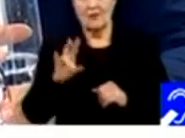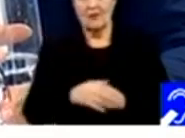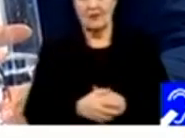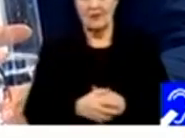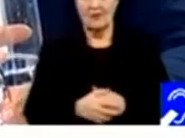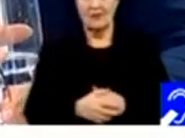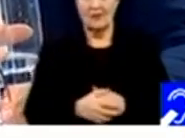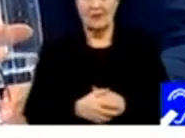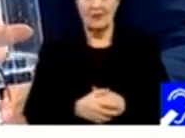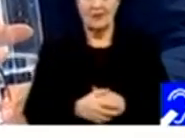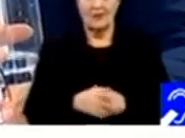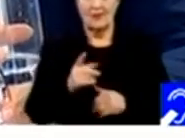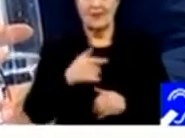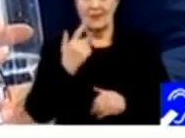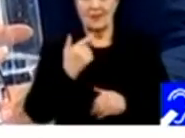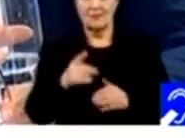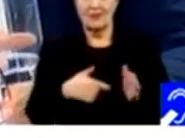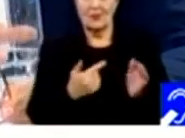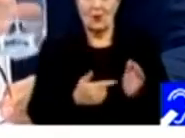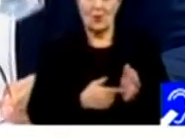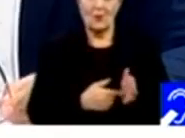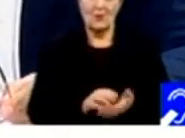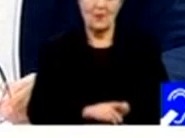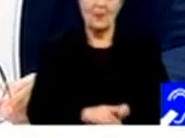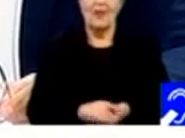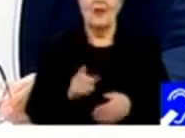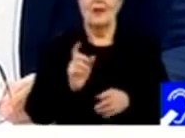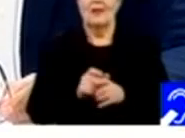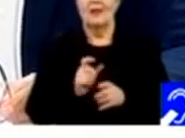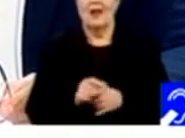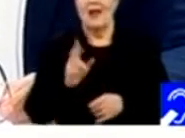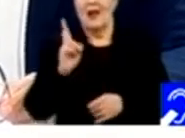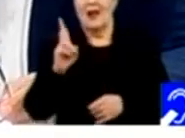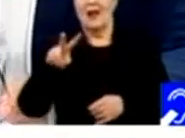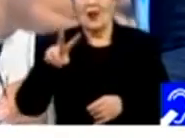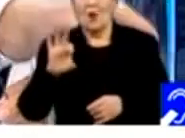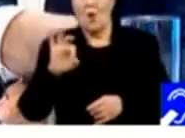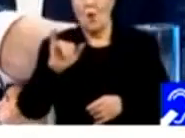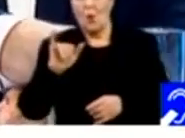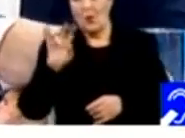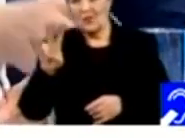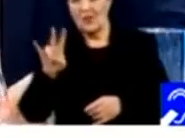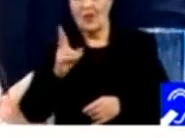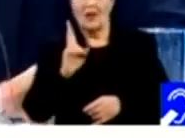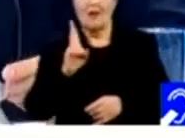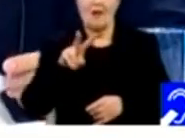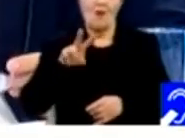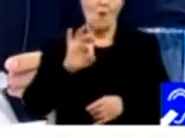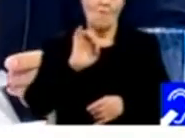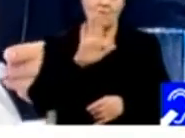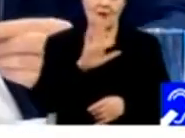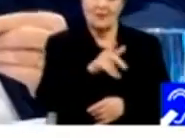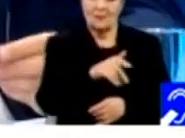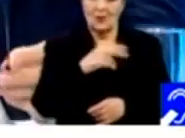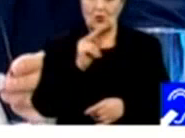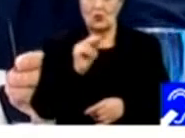Clown. Clown e în limba rusă. Vă stați o întrebare către domnul Ceban. Acum vreau să vă întreb, de ce ați votat la APCE pentru